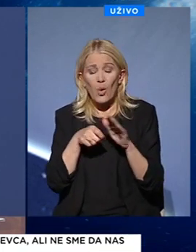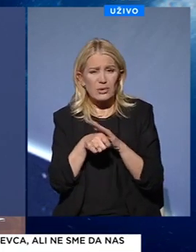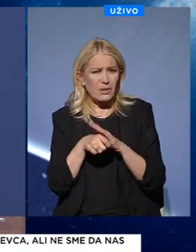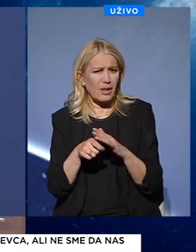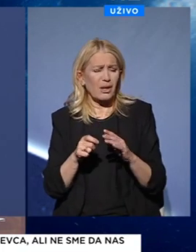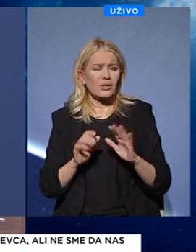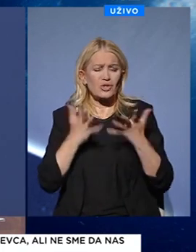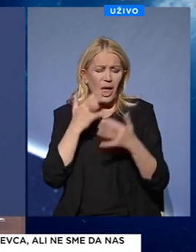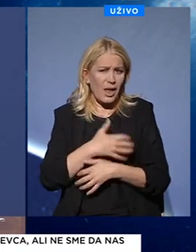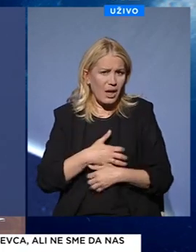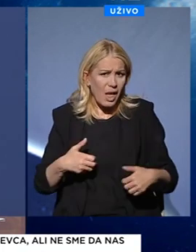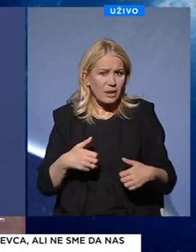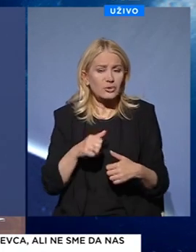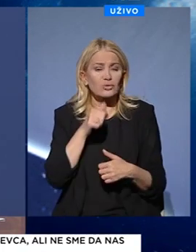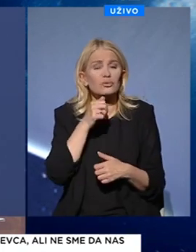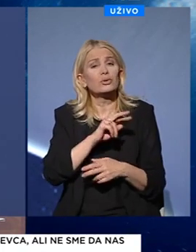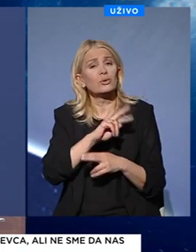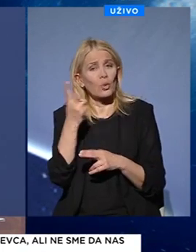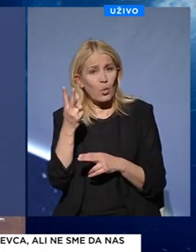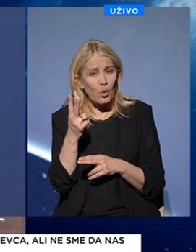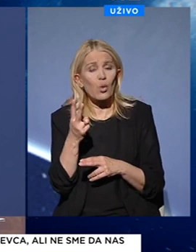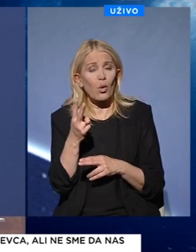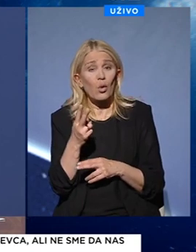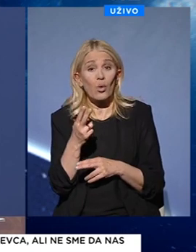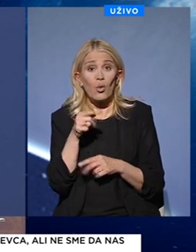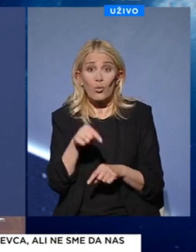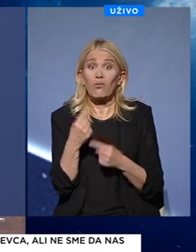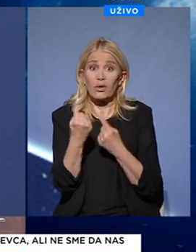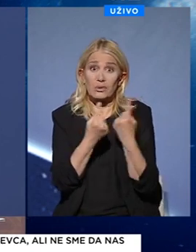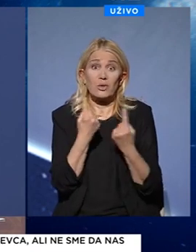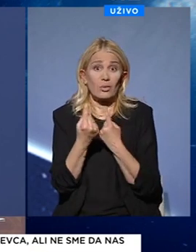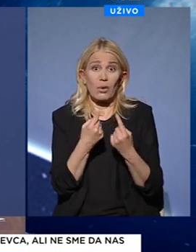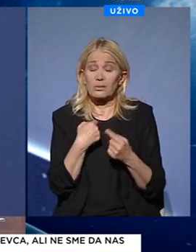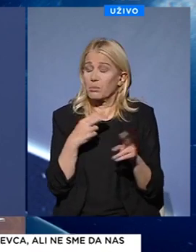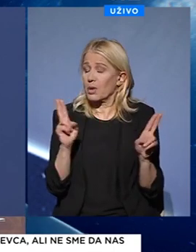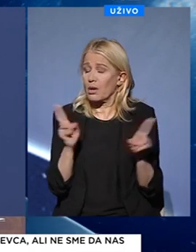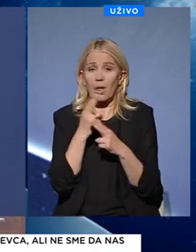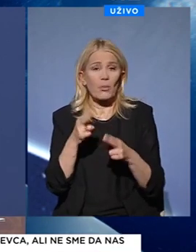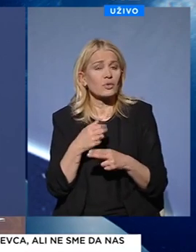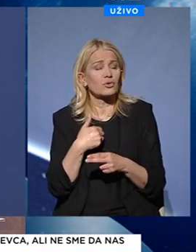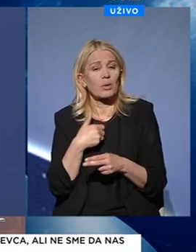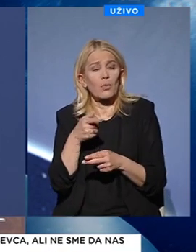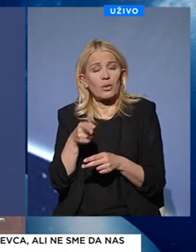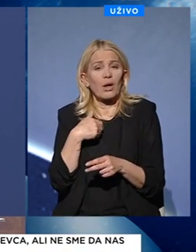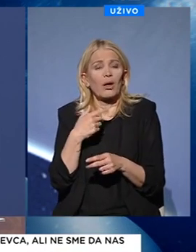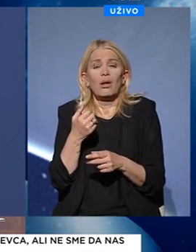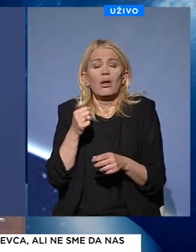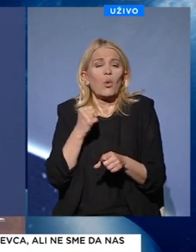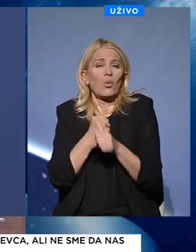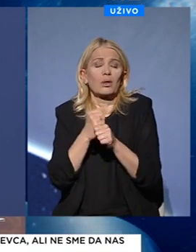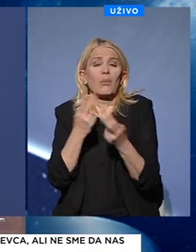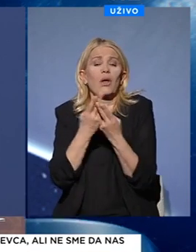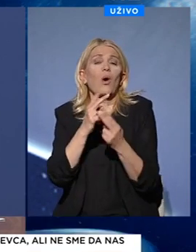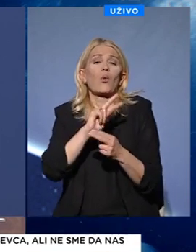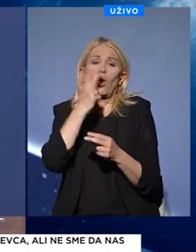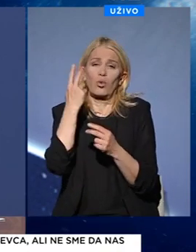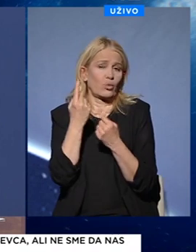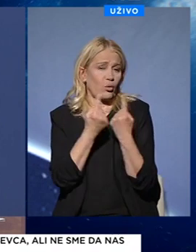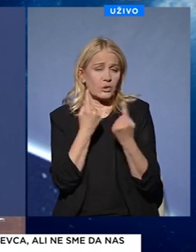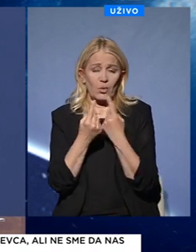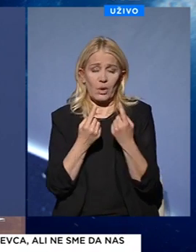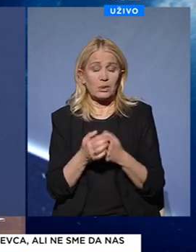štrajkove i na drugo, u ovoj situaciji mi ne možemo da reagujemo kao što bi možda reagovali u nekoj drugoj